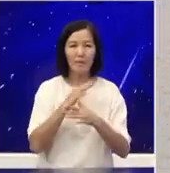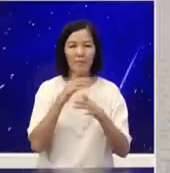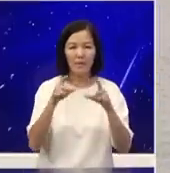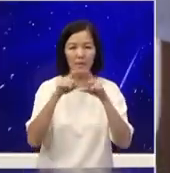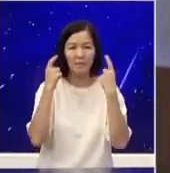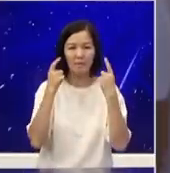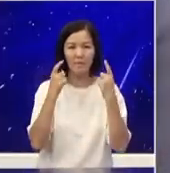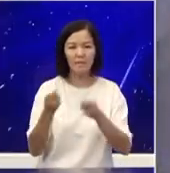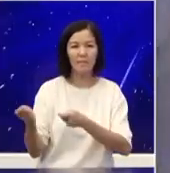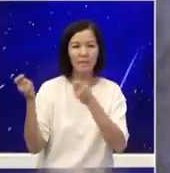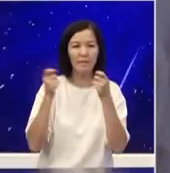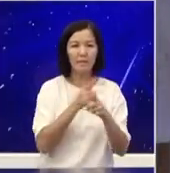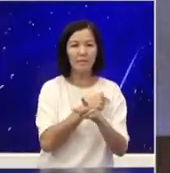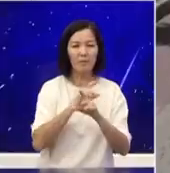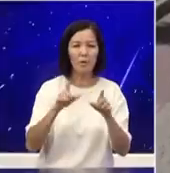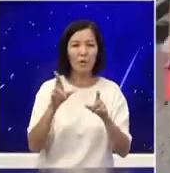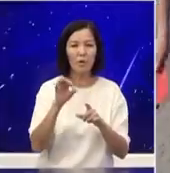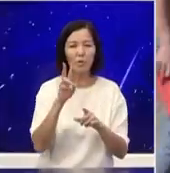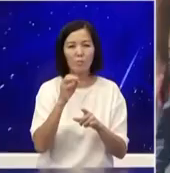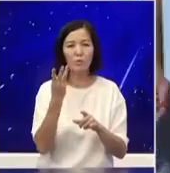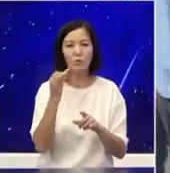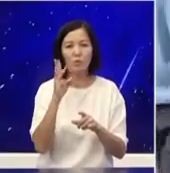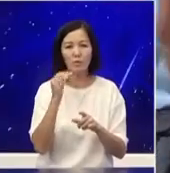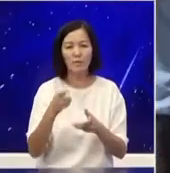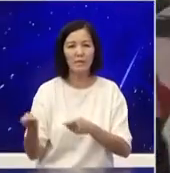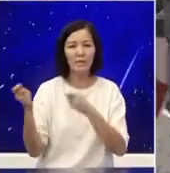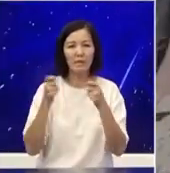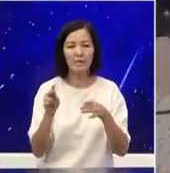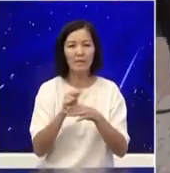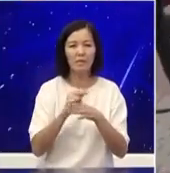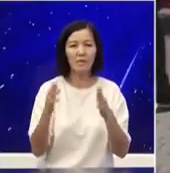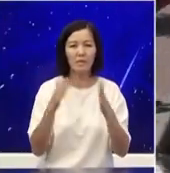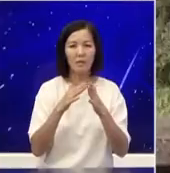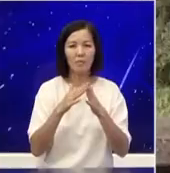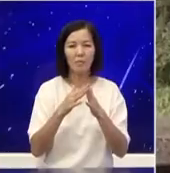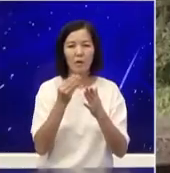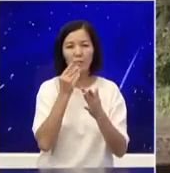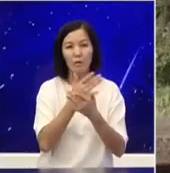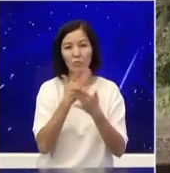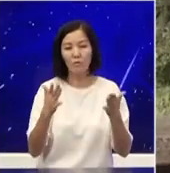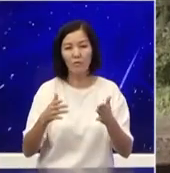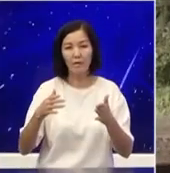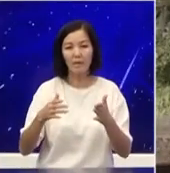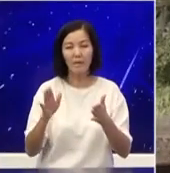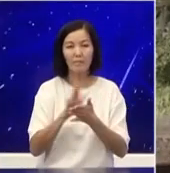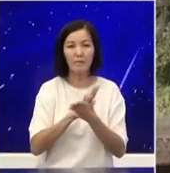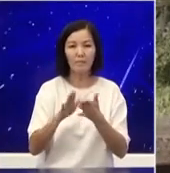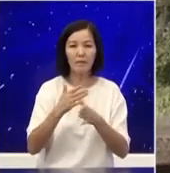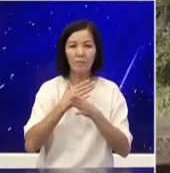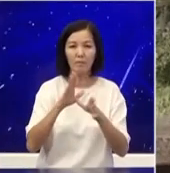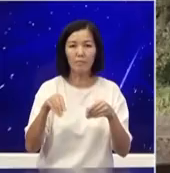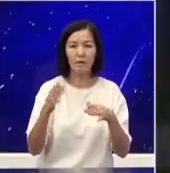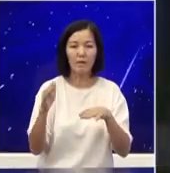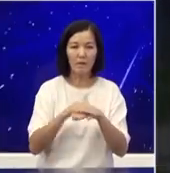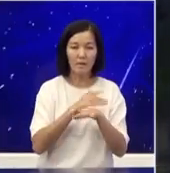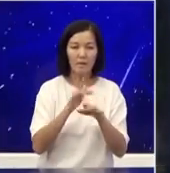масок, поставляли в медучреждения кумыс и шубат, а также доставляли лечащимся на дому врачам продуктовые корзины. И на этом останавливаться они